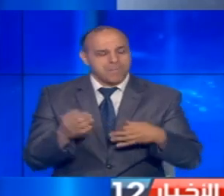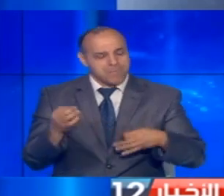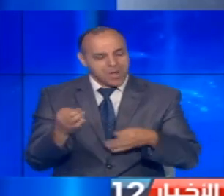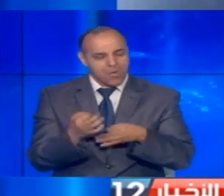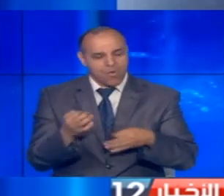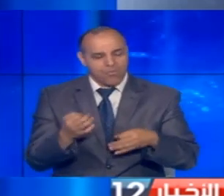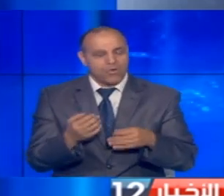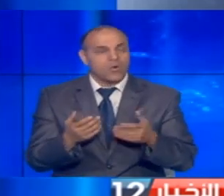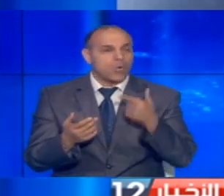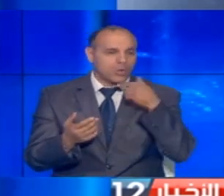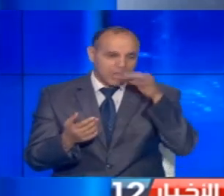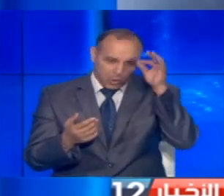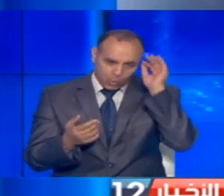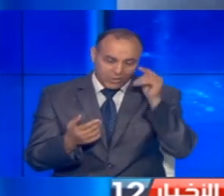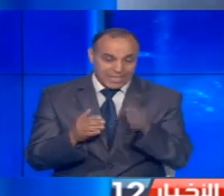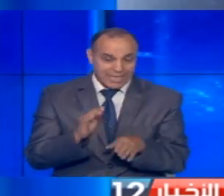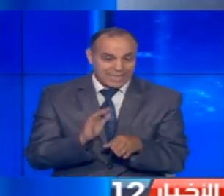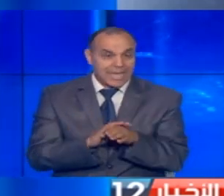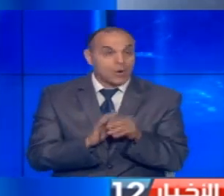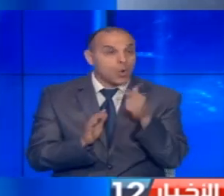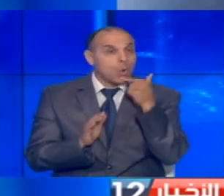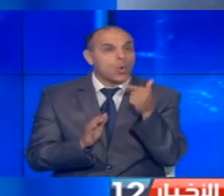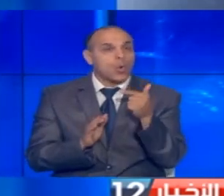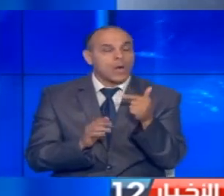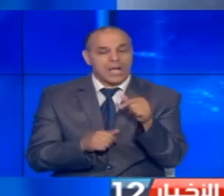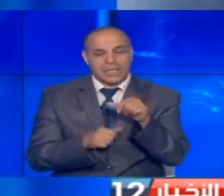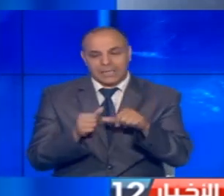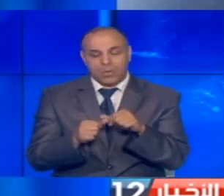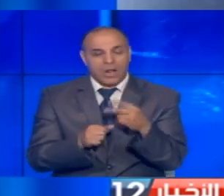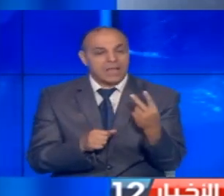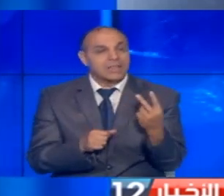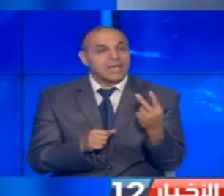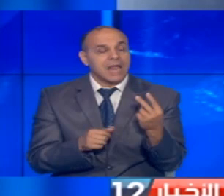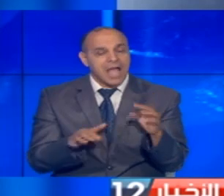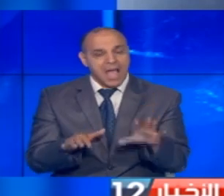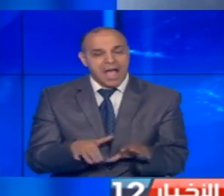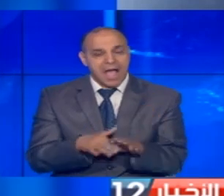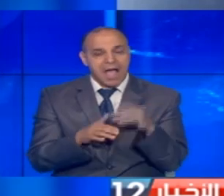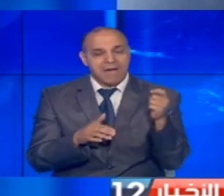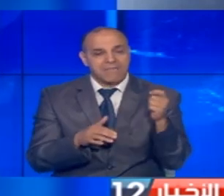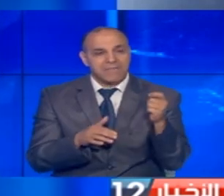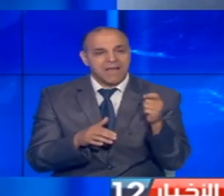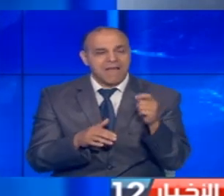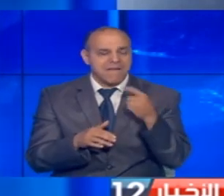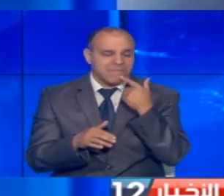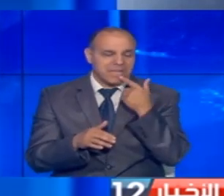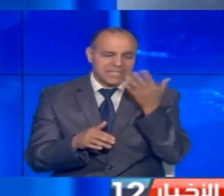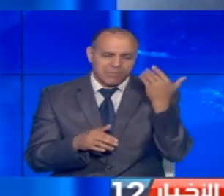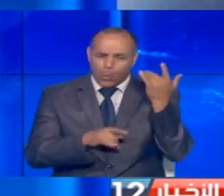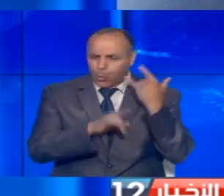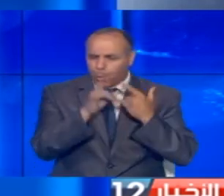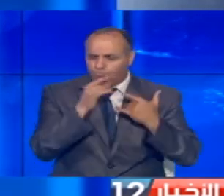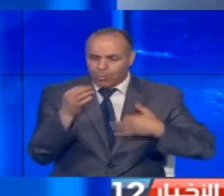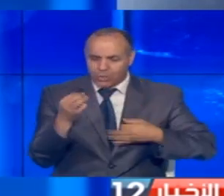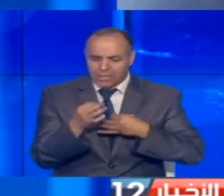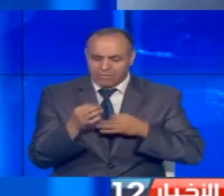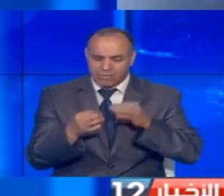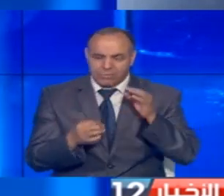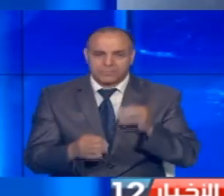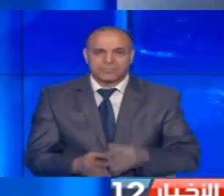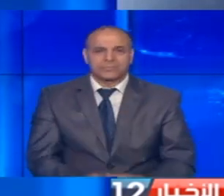الملوف والموشحات التونسية انطلقت فعاليات الدورة الثانية لمهرجان فن زمان للتقاليد الموسيقية